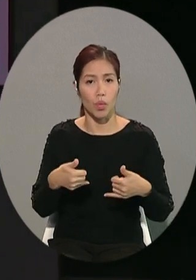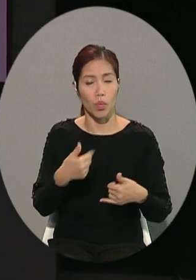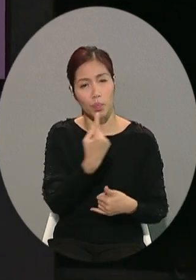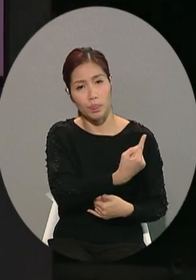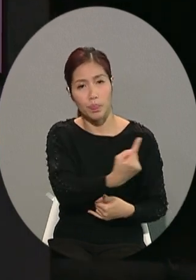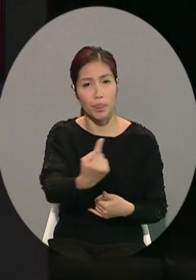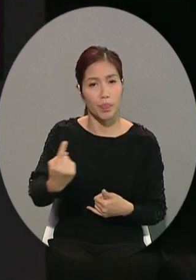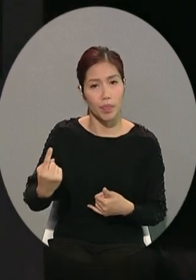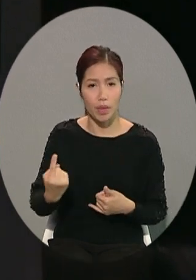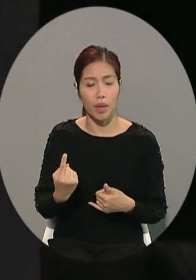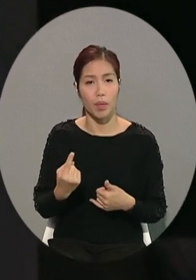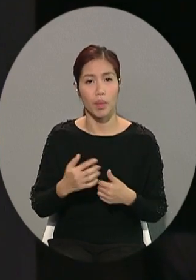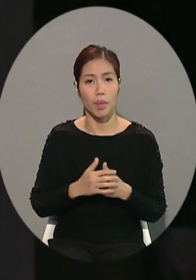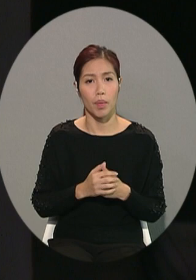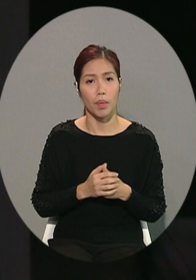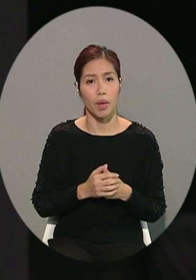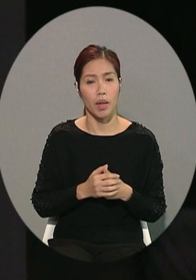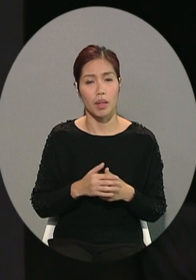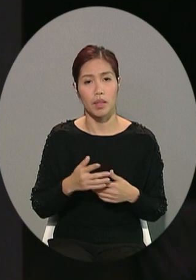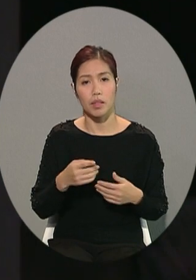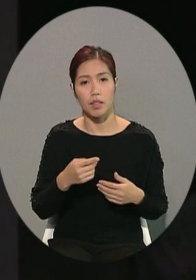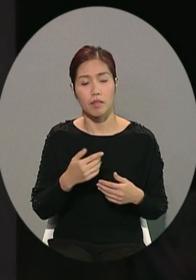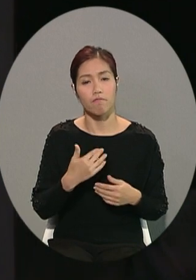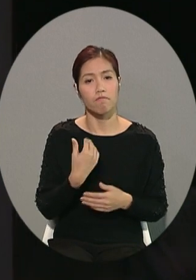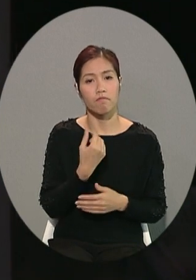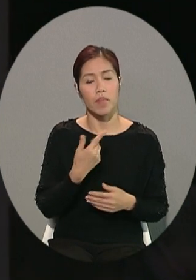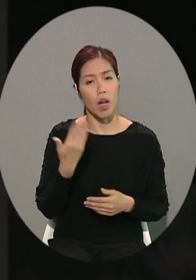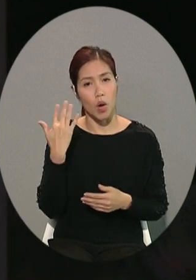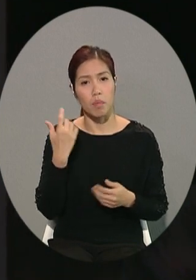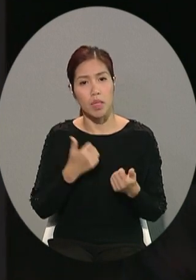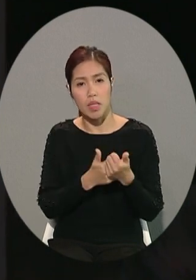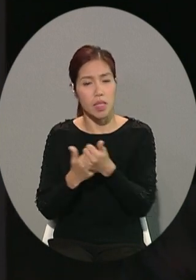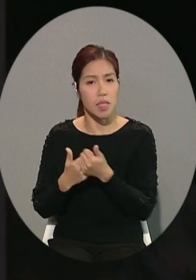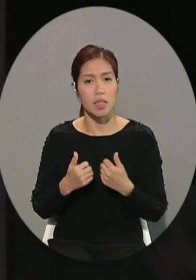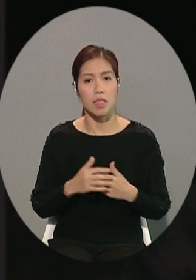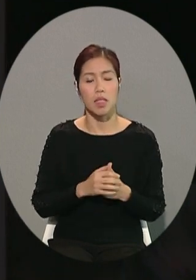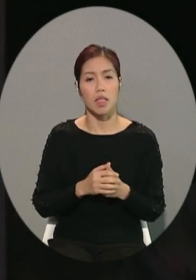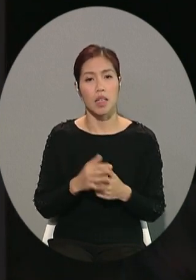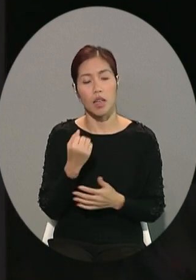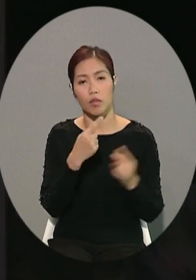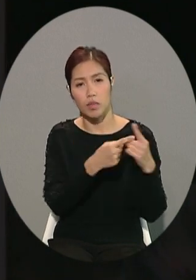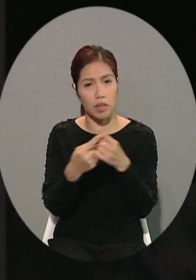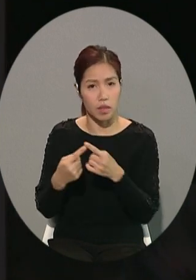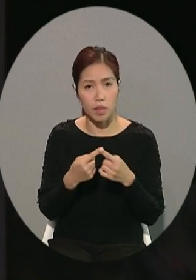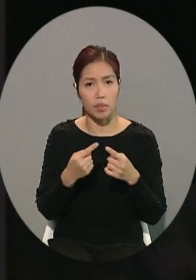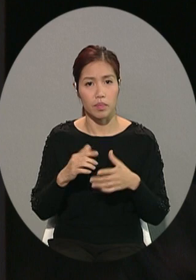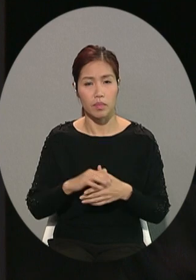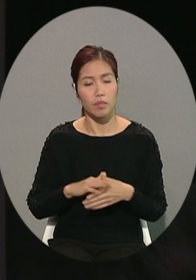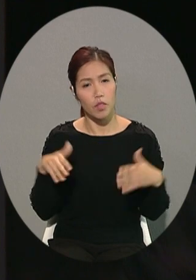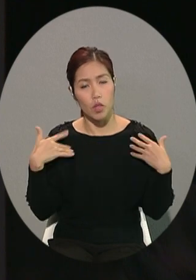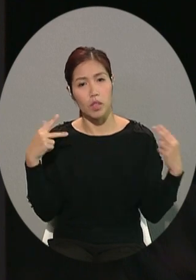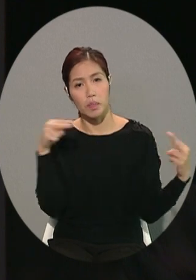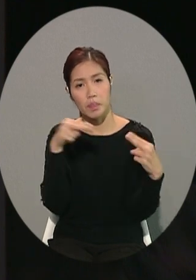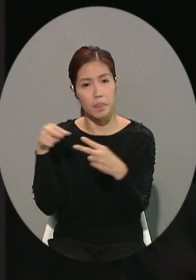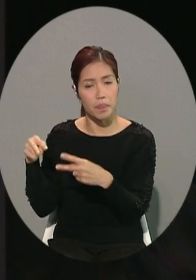手足，無論是前線還是在後勤支援的，非常非常之開心認識到你們，我愛